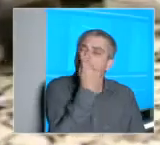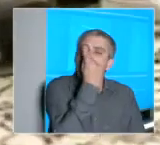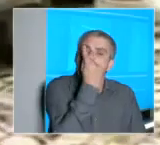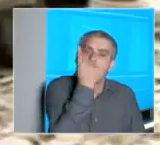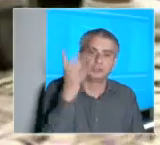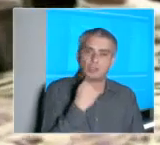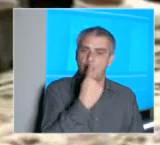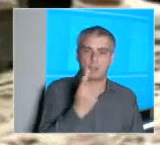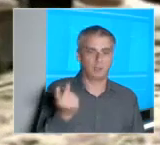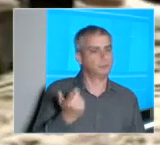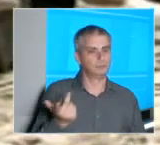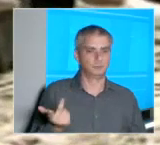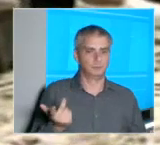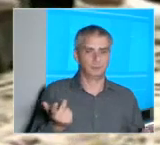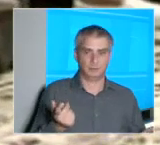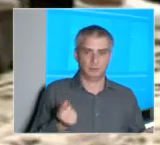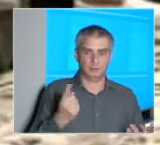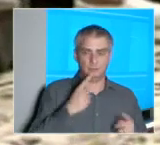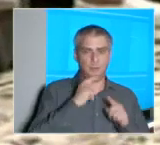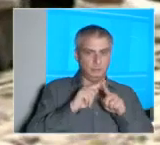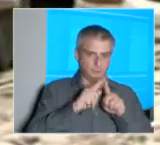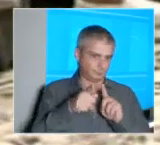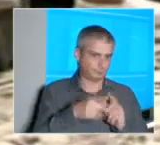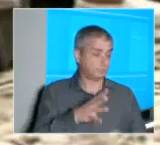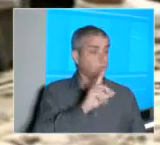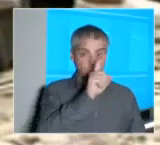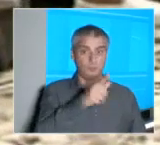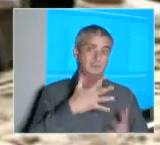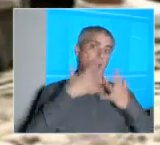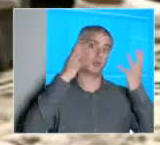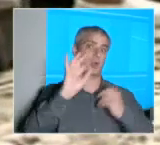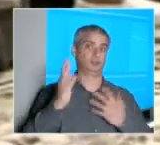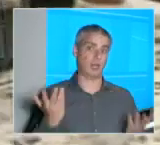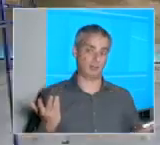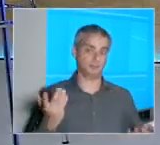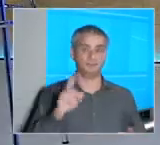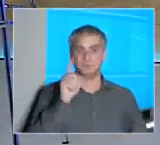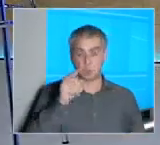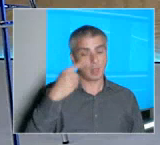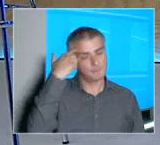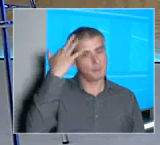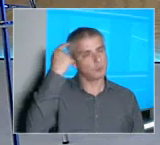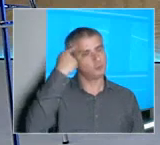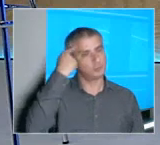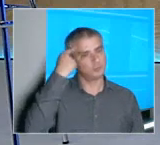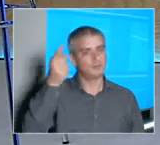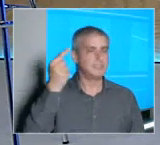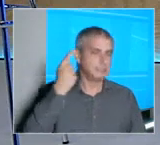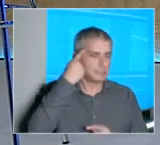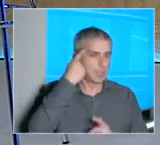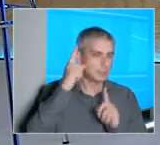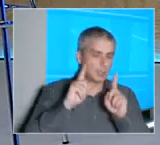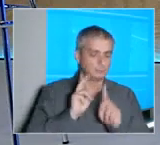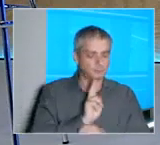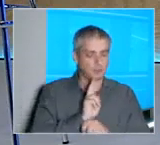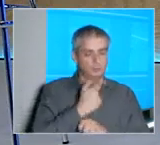שלה שהיא אמירות מהסוג שאתה מנתח. אבל אולי זו גדולתה. אולי זו גדולתה. אולי במחשבותיה היא חשבה דברים וידעה ככה